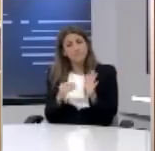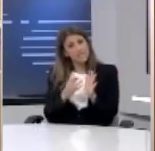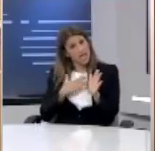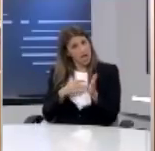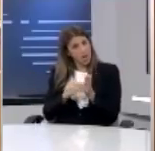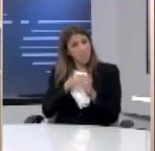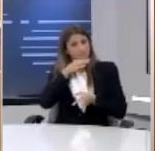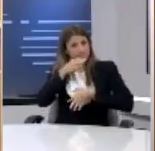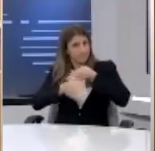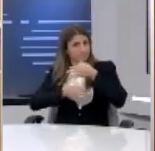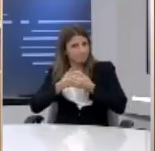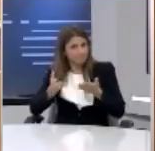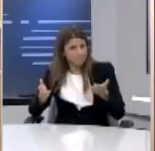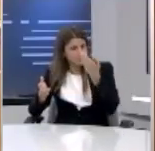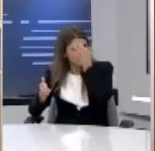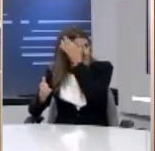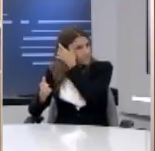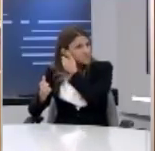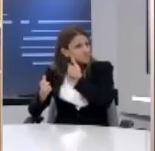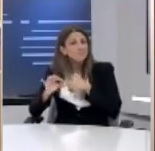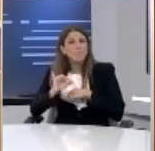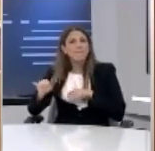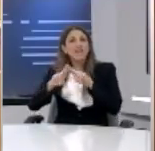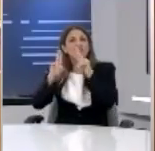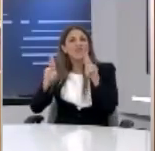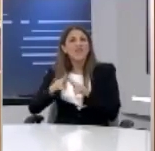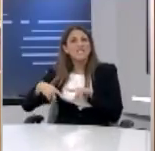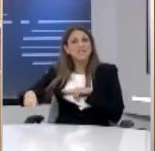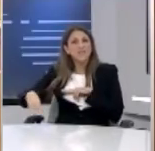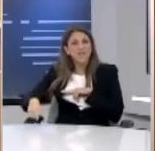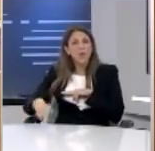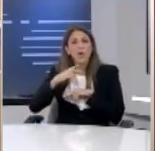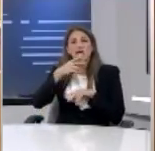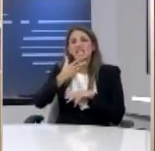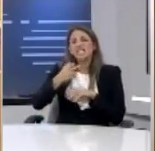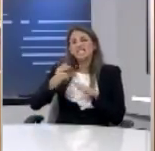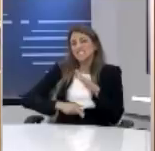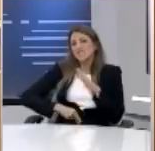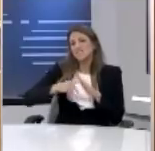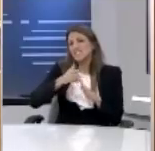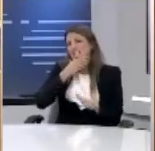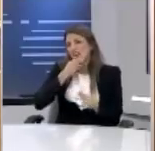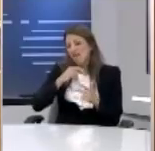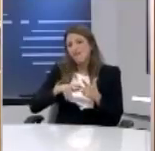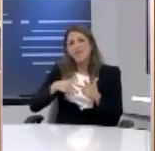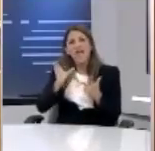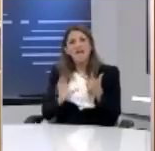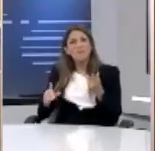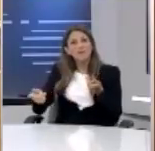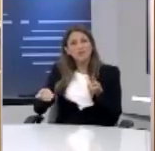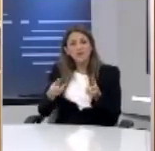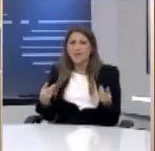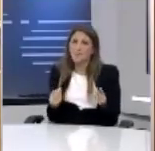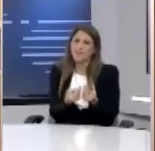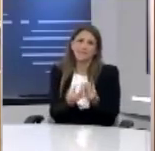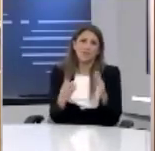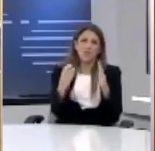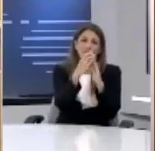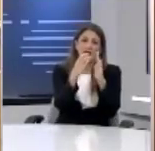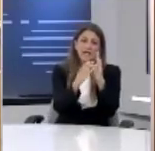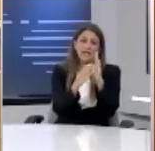και το Διεθνές Δίκαιο και η Σύμβαση της Γενέβης και οι ευρωπαϊκές οδηγίες αντίκειται σε συγκεκριμένες διατάξεις του νομοσχεδίου σας. Εμείς